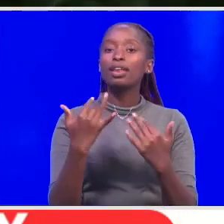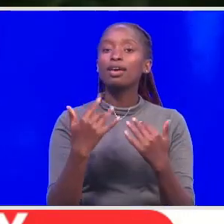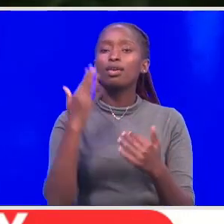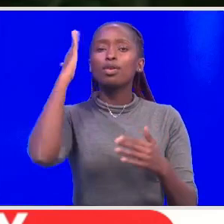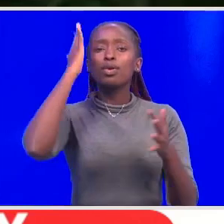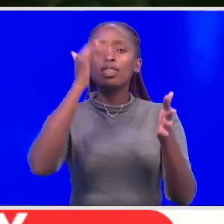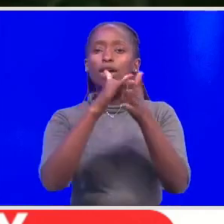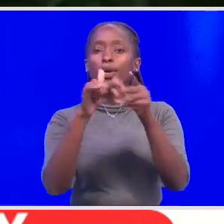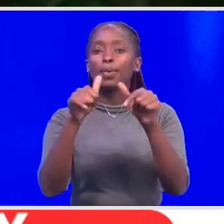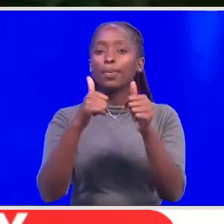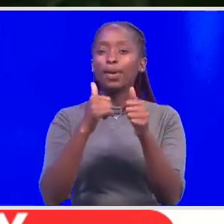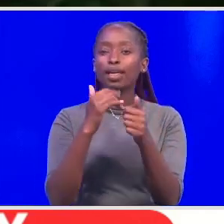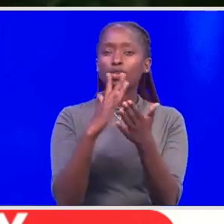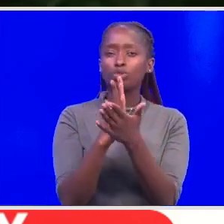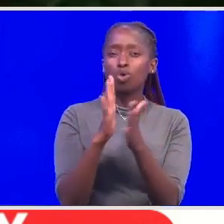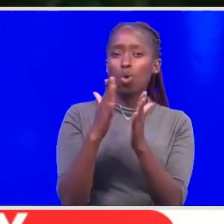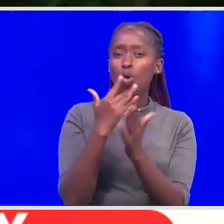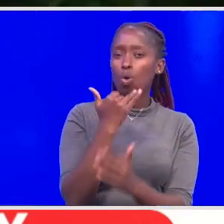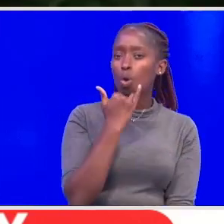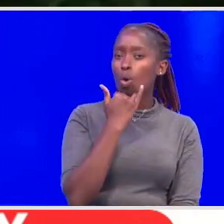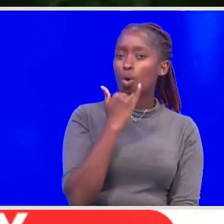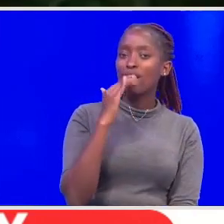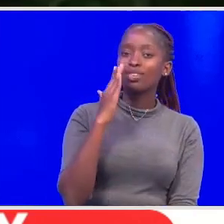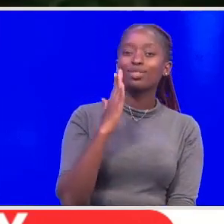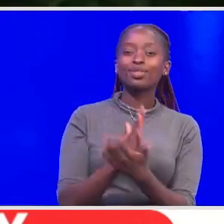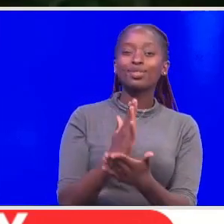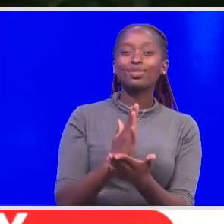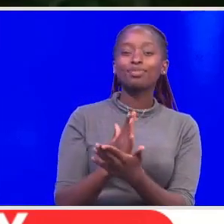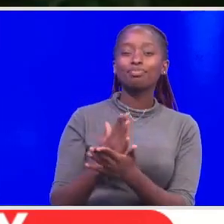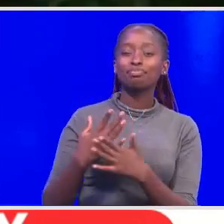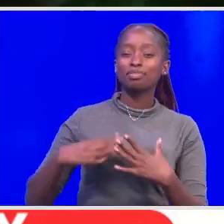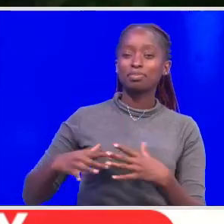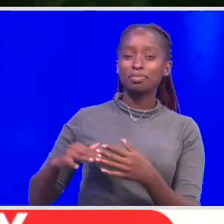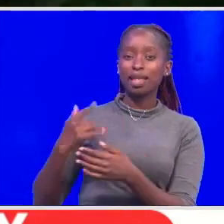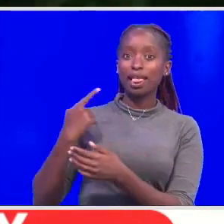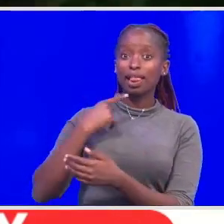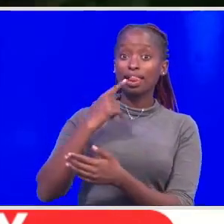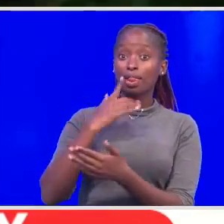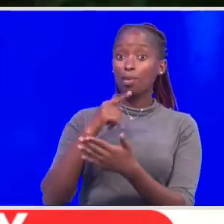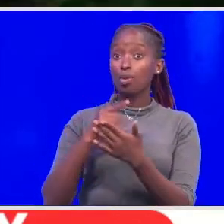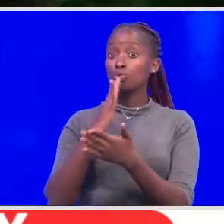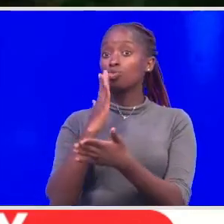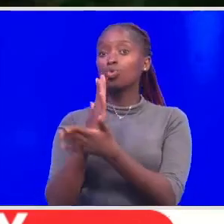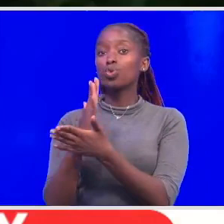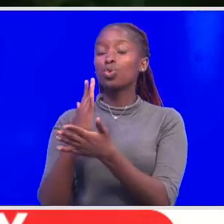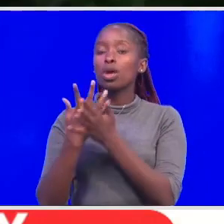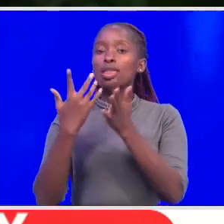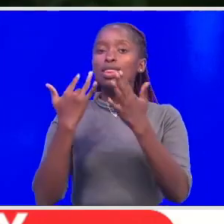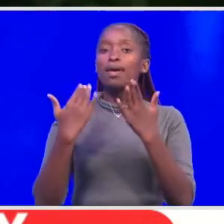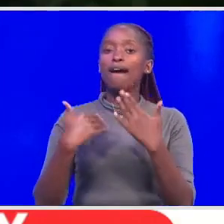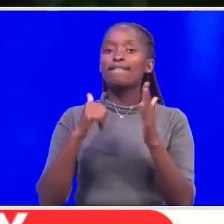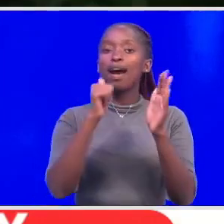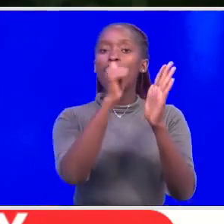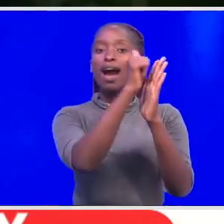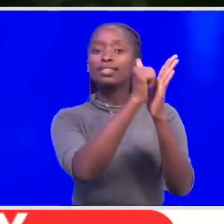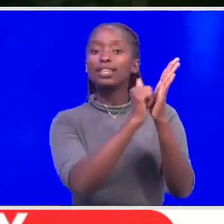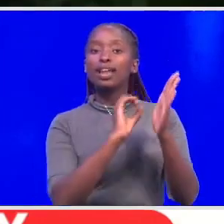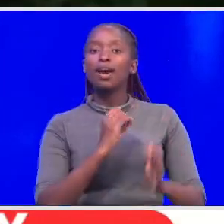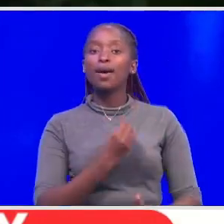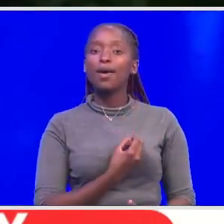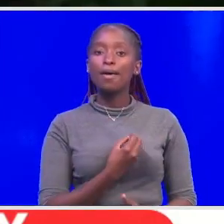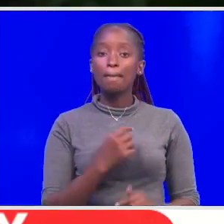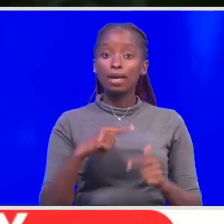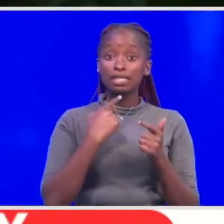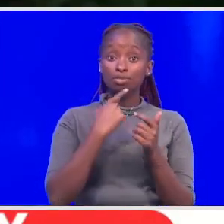ni uongo? Ni ukweli ama ni uongo? Kwa hivyo agenda yetu, na ndio kwa sababu mimi